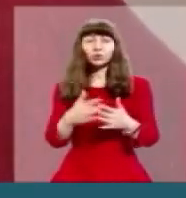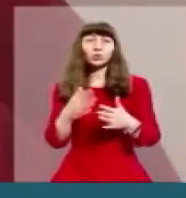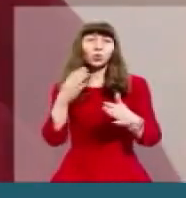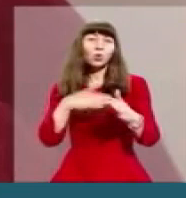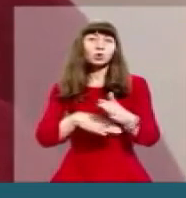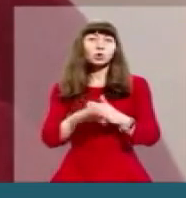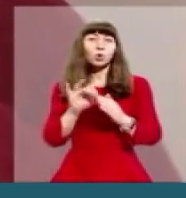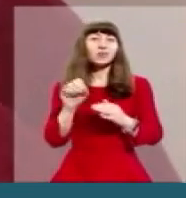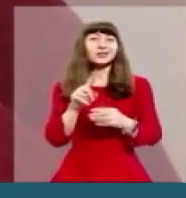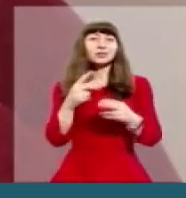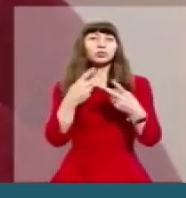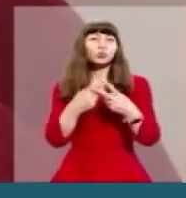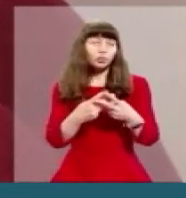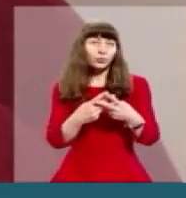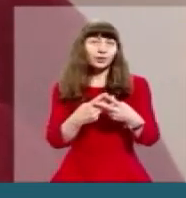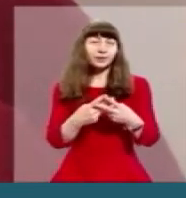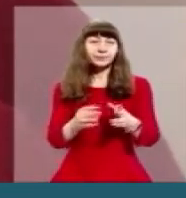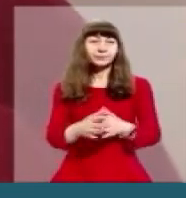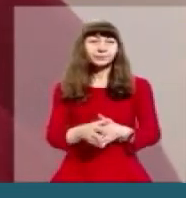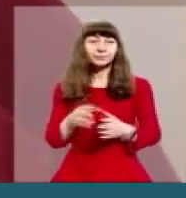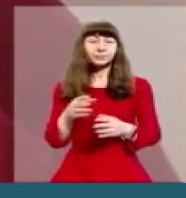Пришел сюда, получил